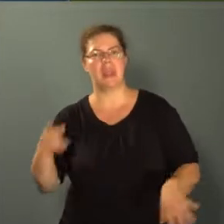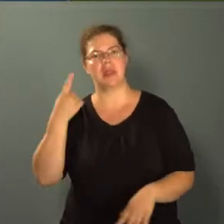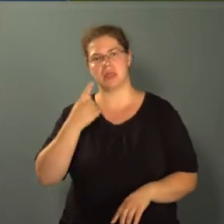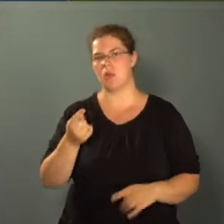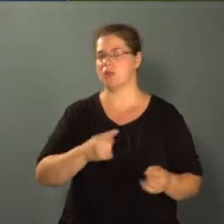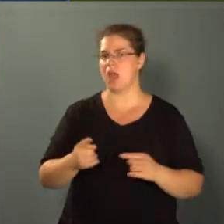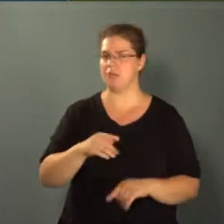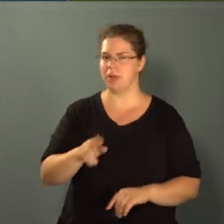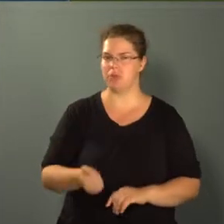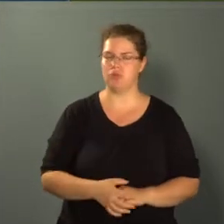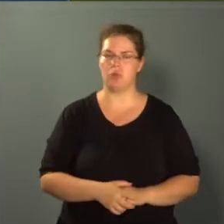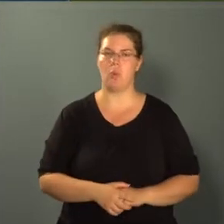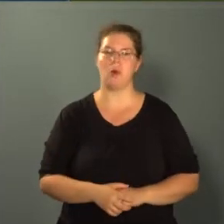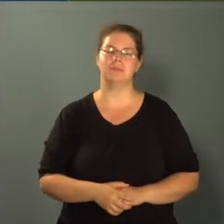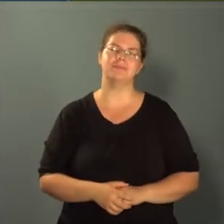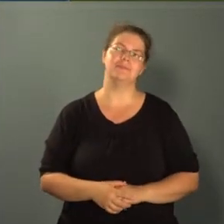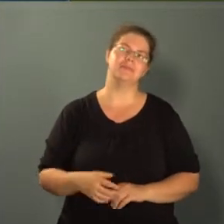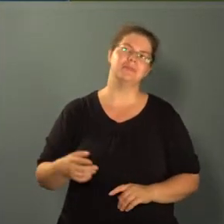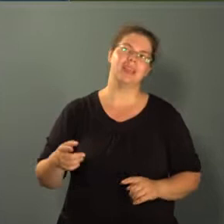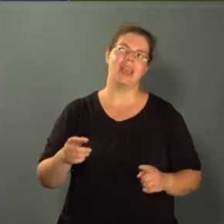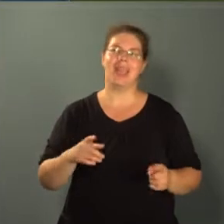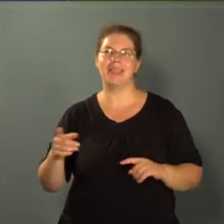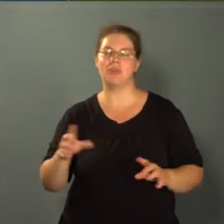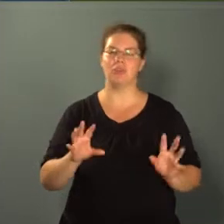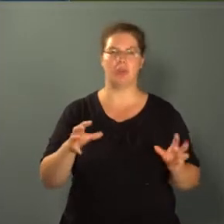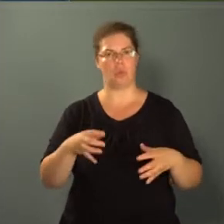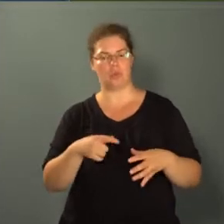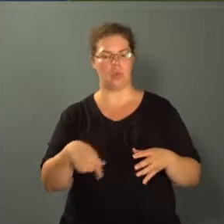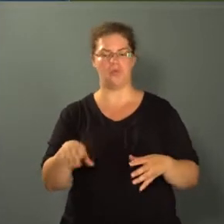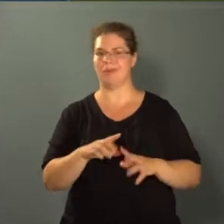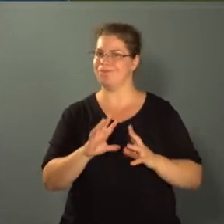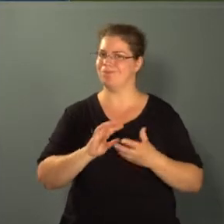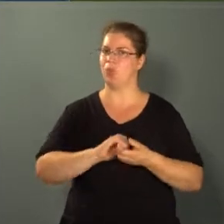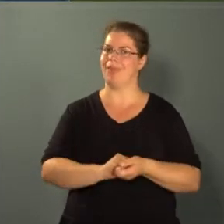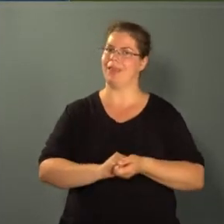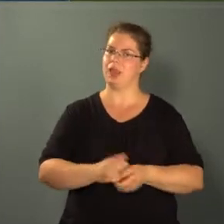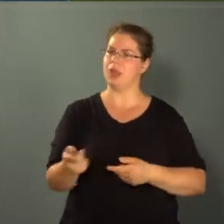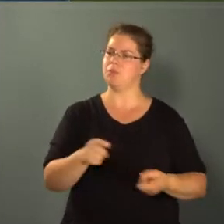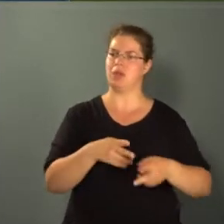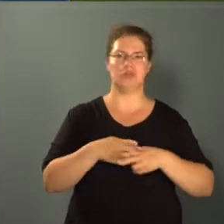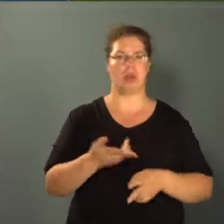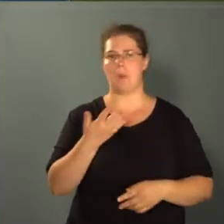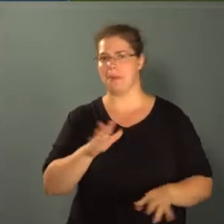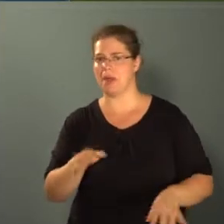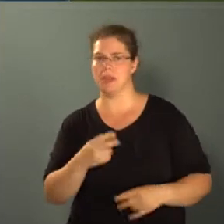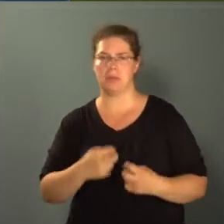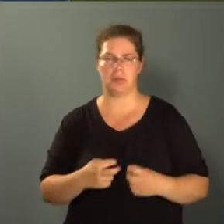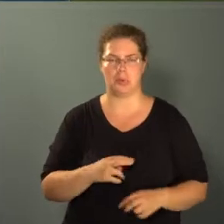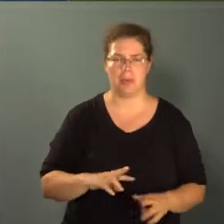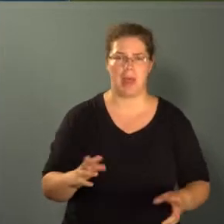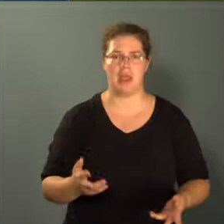tud egymásról. Egymás, ez a közösség nagyon, nagyon összetartó, egymás segítik, ha bárkinek problémája